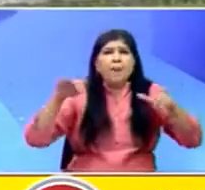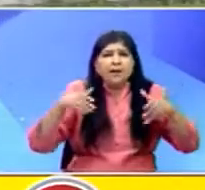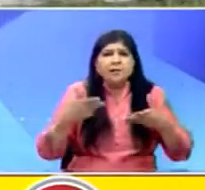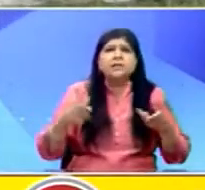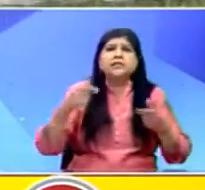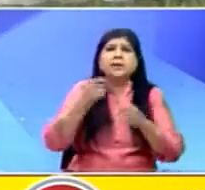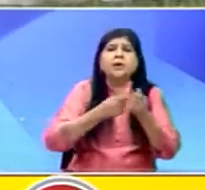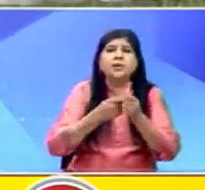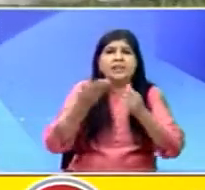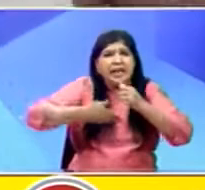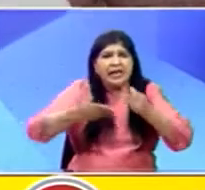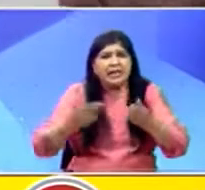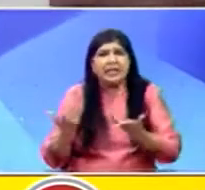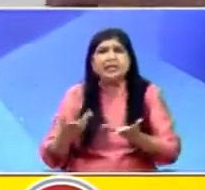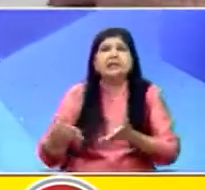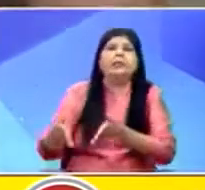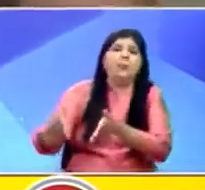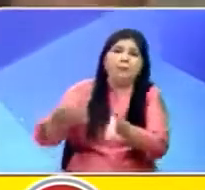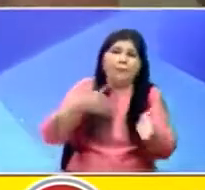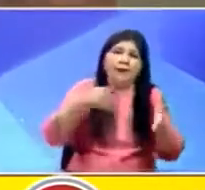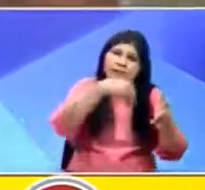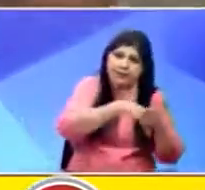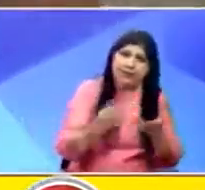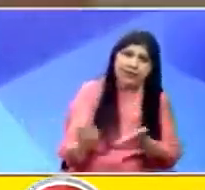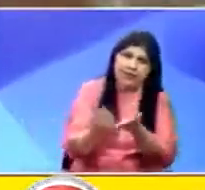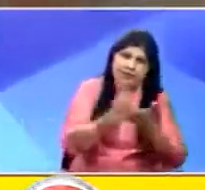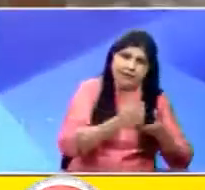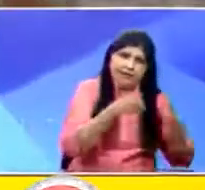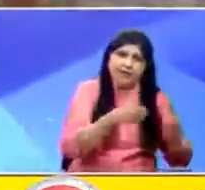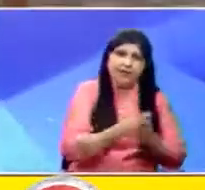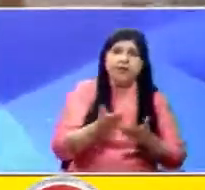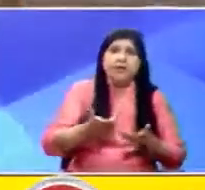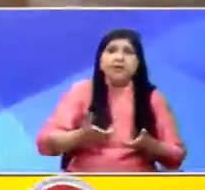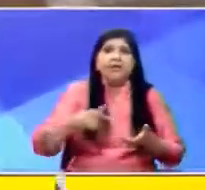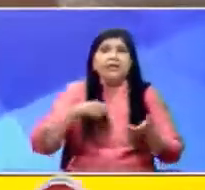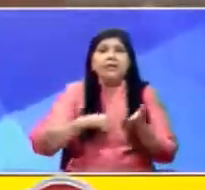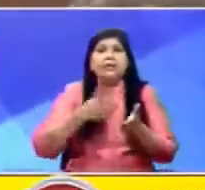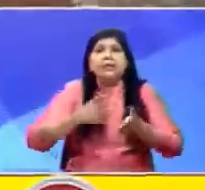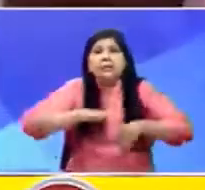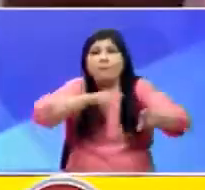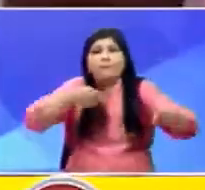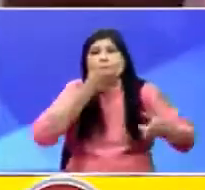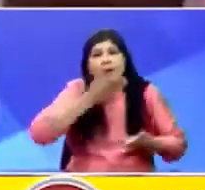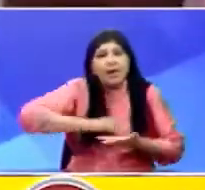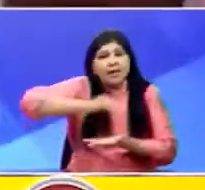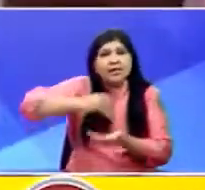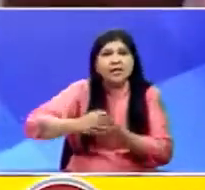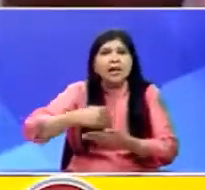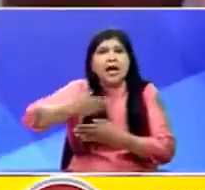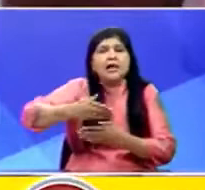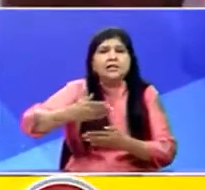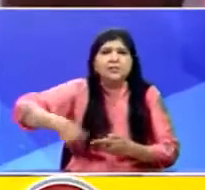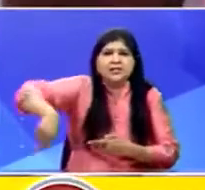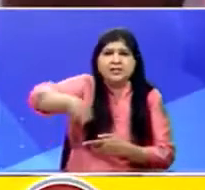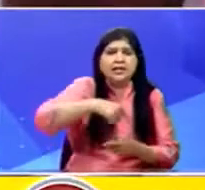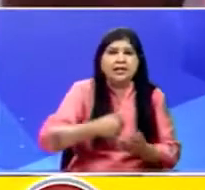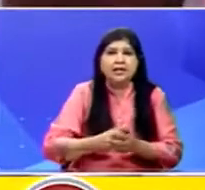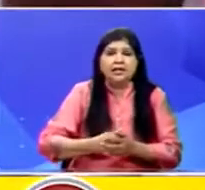खेती किसानी के लिए भी हो रहा है। इन तालाबों की वजह से आसपास के क्षेत्रों